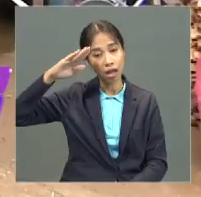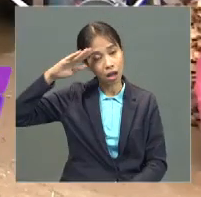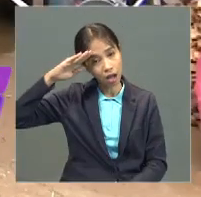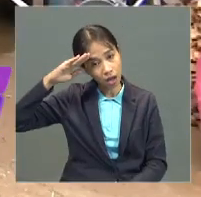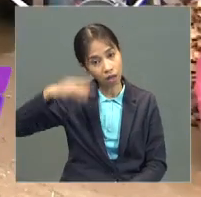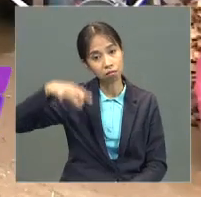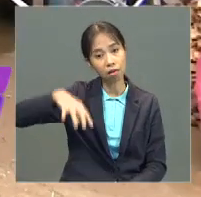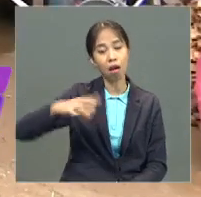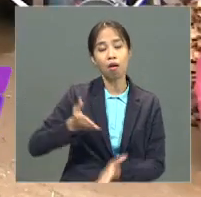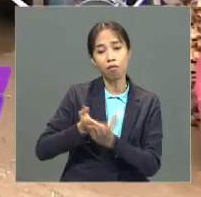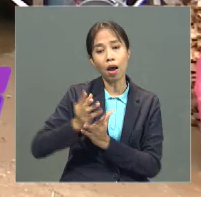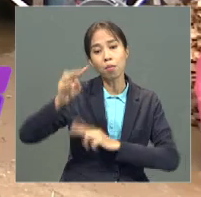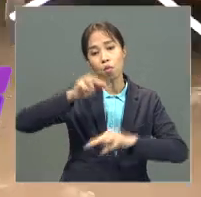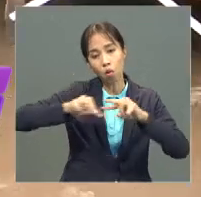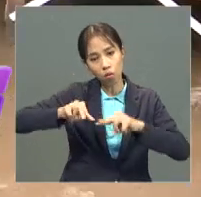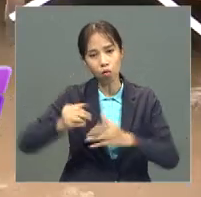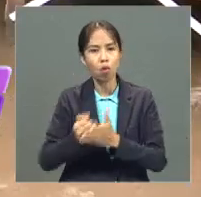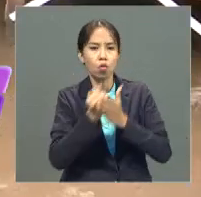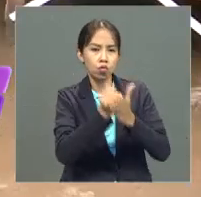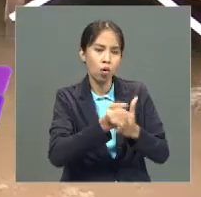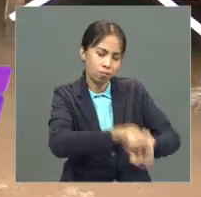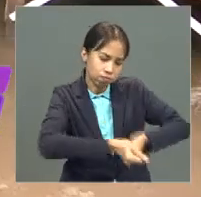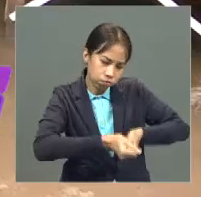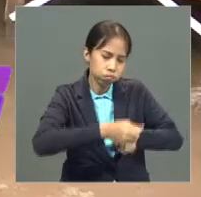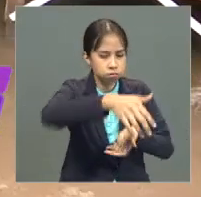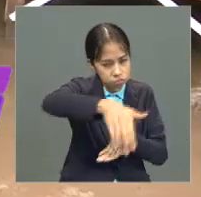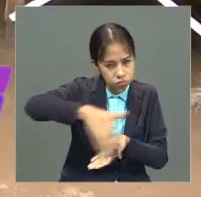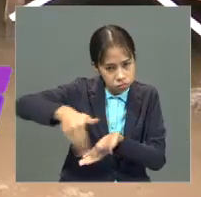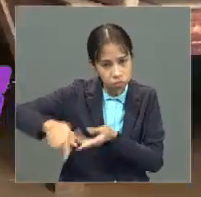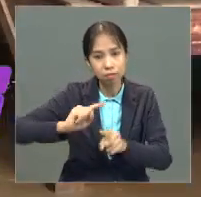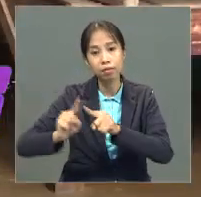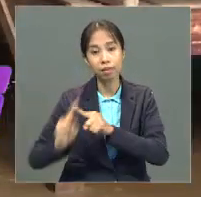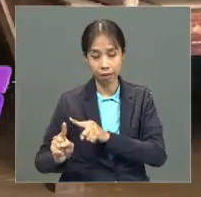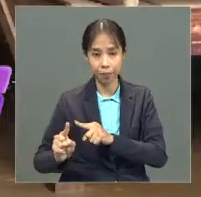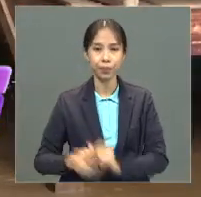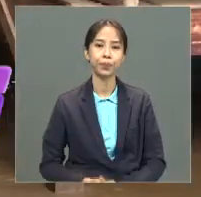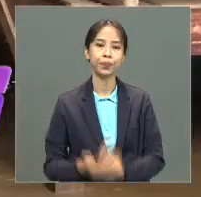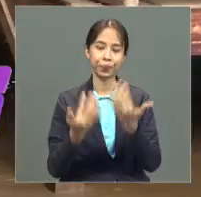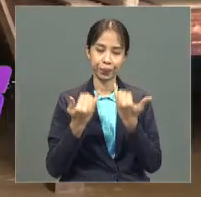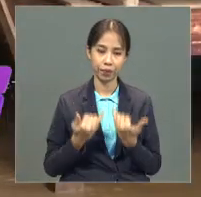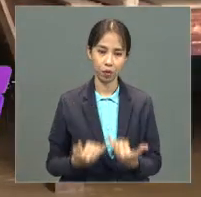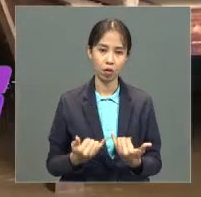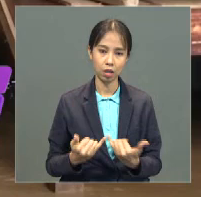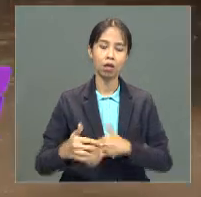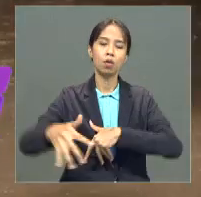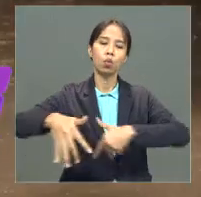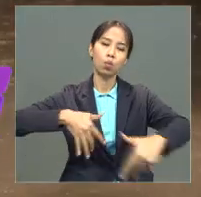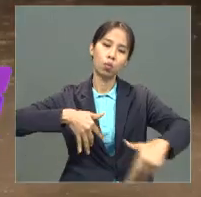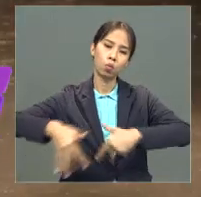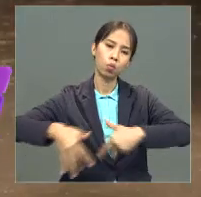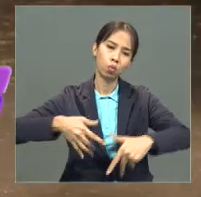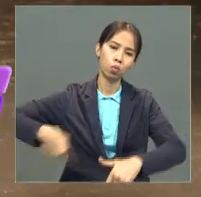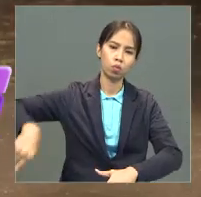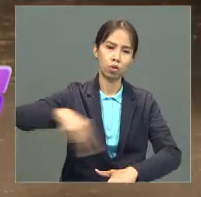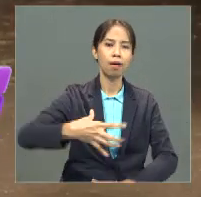ของทางอำเภอแม่สวยก็นำกำลังเข้าไปช่วยกันเก็บกวาดทำความสะอาดนะครับตอนนี้สิ่งที่ชาวบ้าน